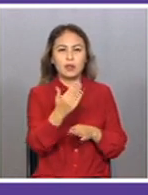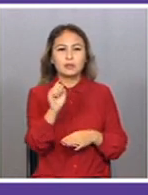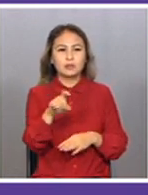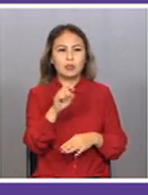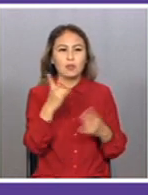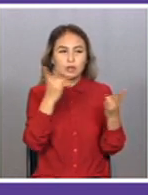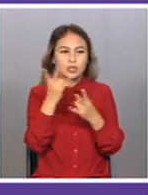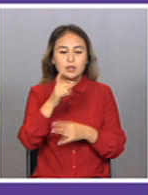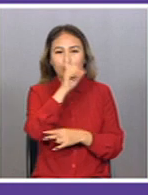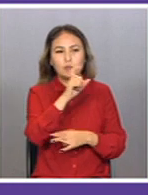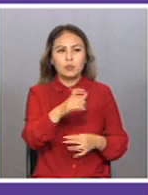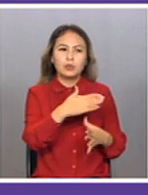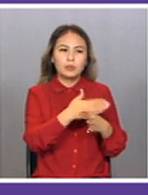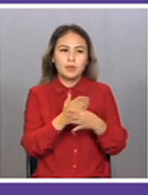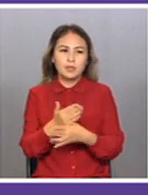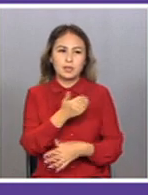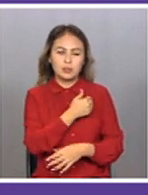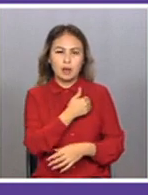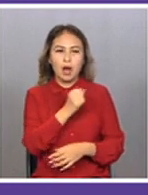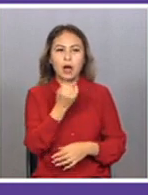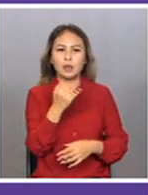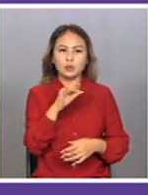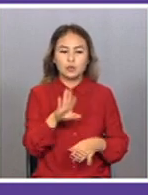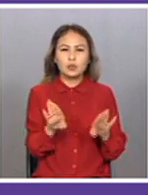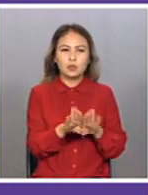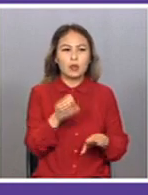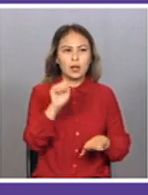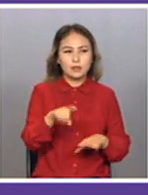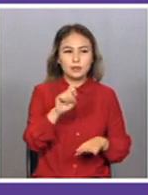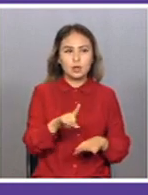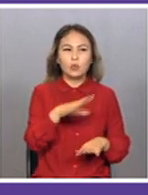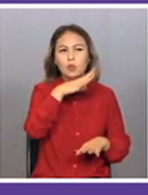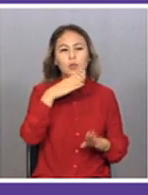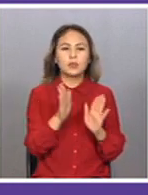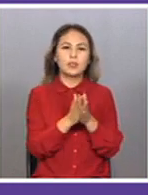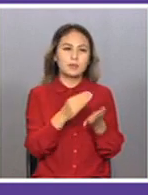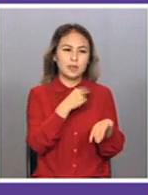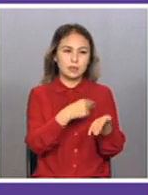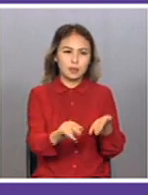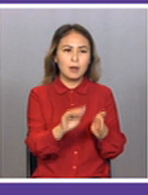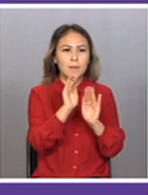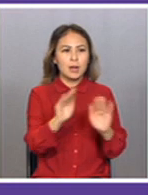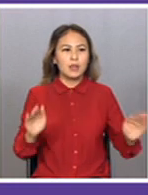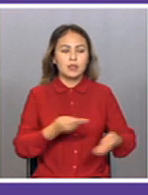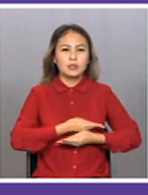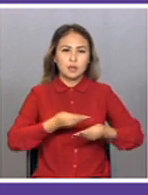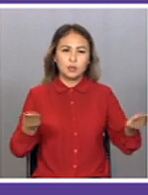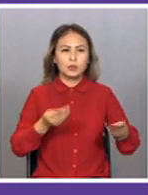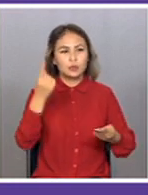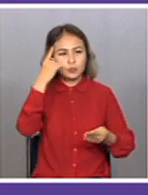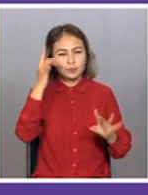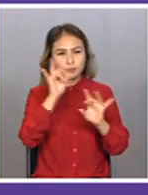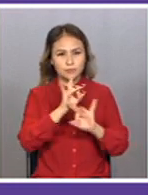алтынды мұқтаж жандарға бөліп бергісі келді. Ал Айдос бұл алтынға көп кітап сатып алып,